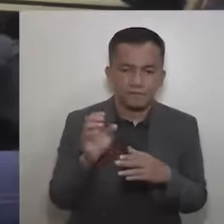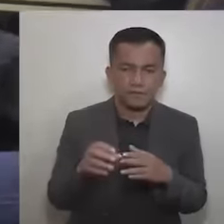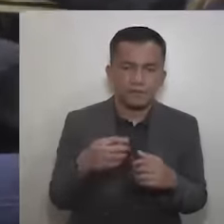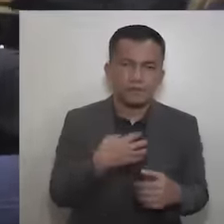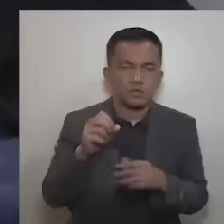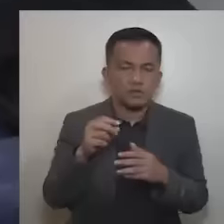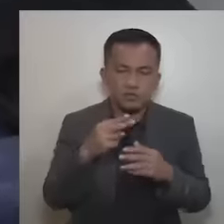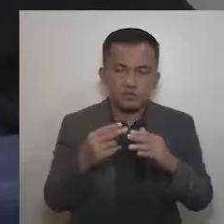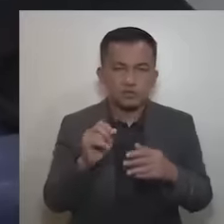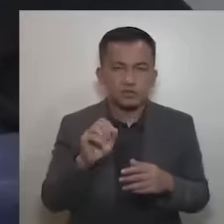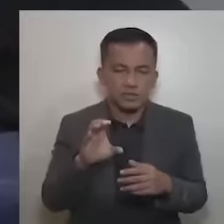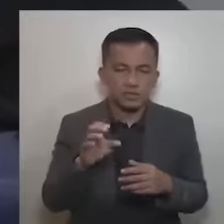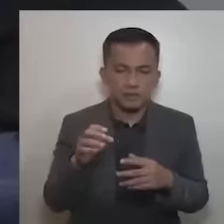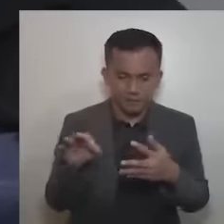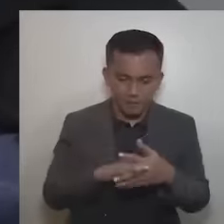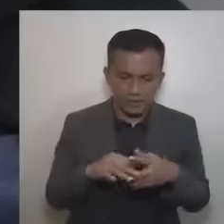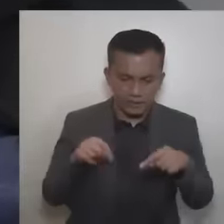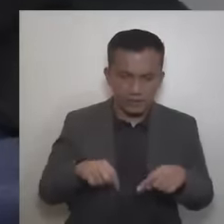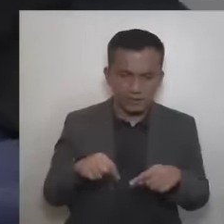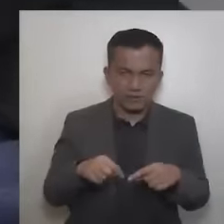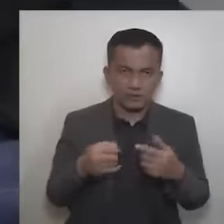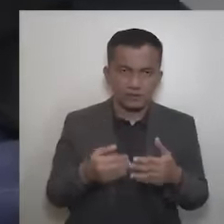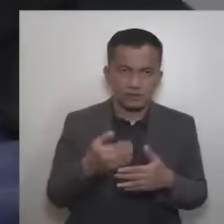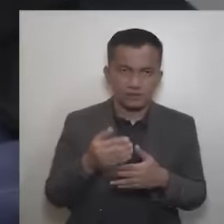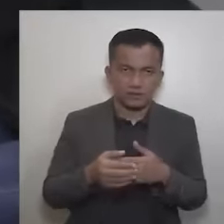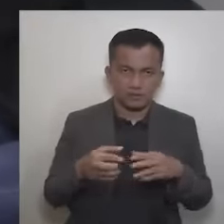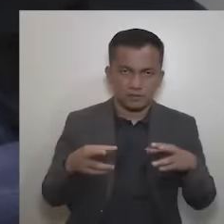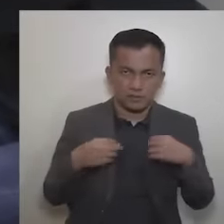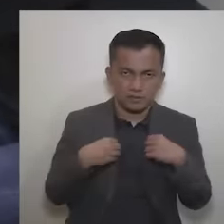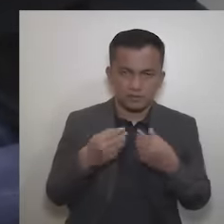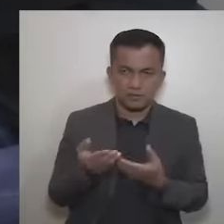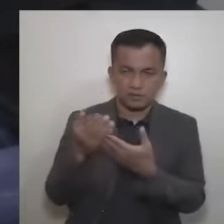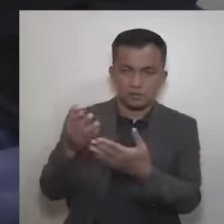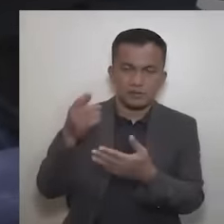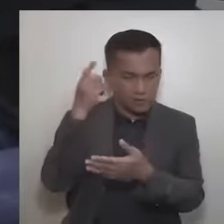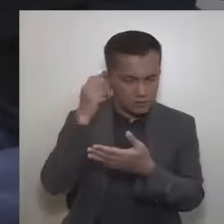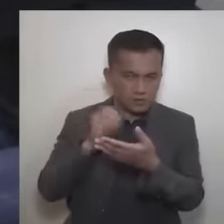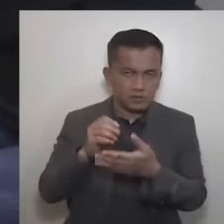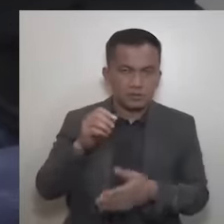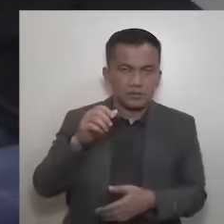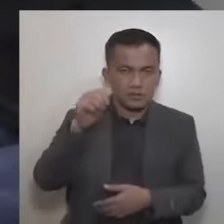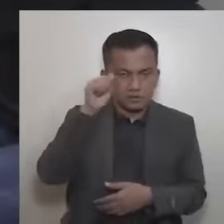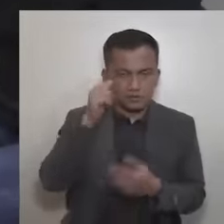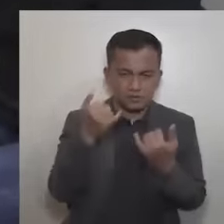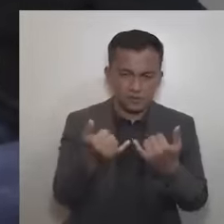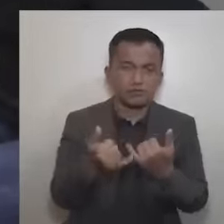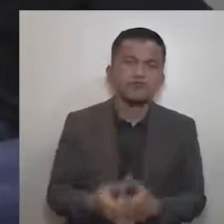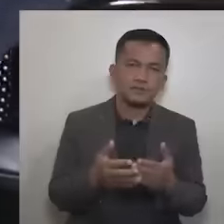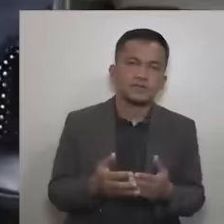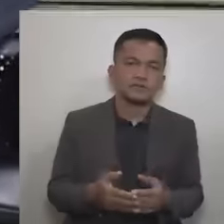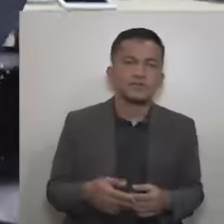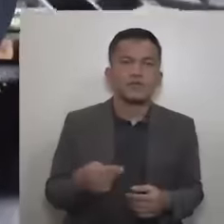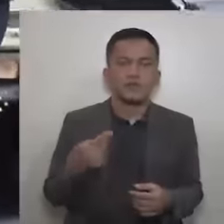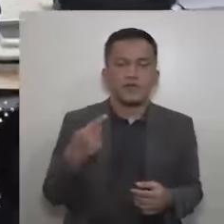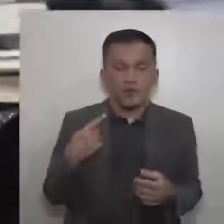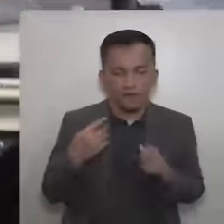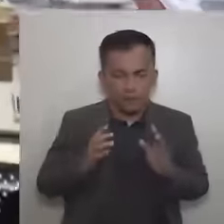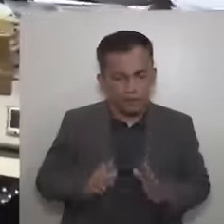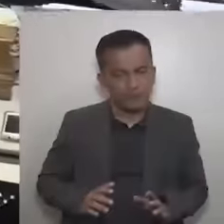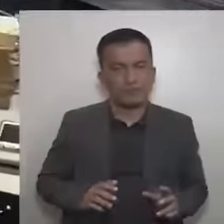Complete yung complaint. Mag-file na sila dito. Pagkatapos ngayon, pa-receive nyo dyan, endorse ko Secretary Anyo. Ngayon na mismo.